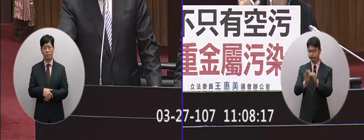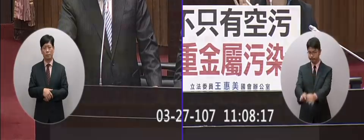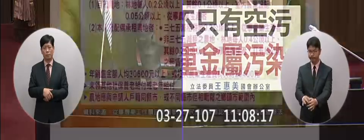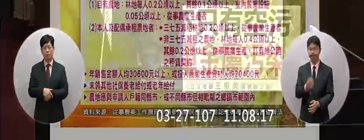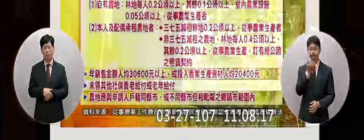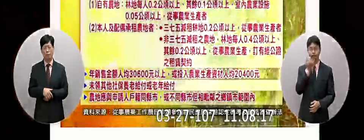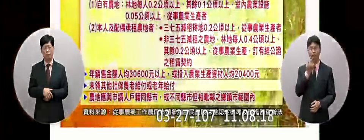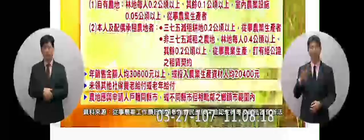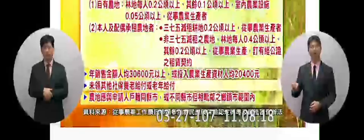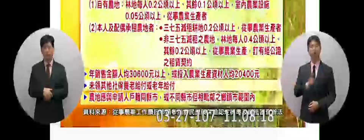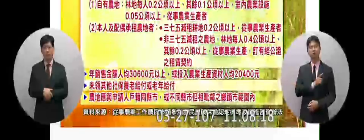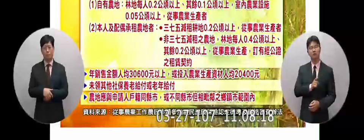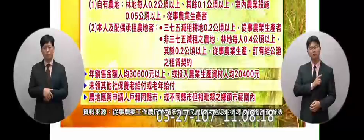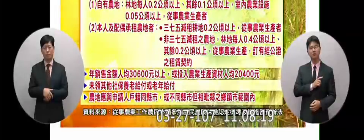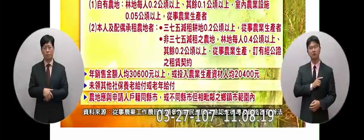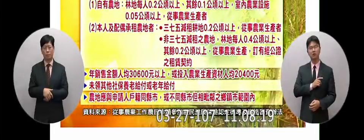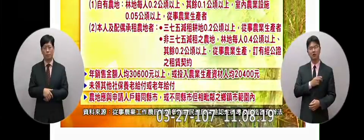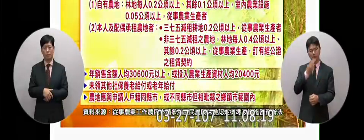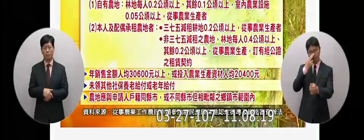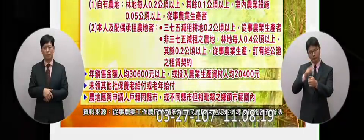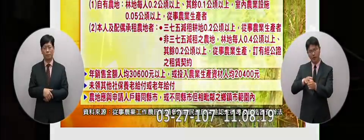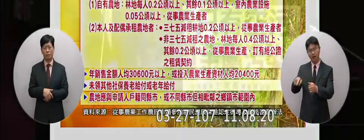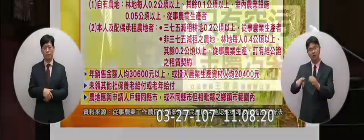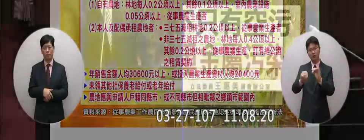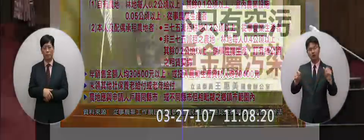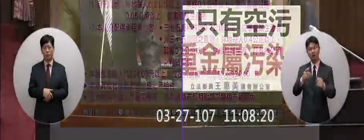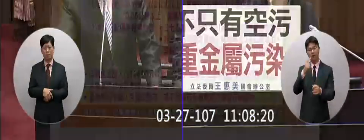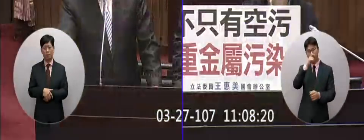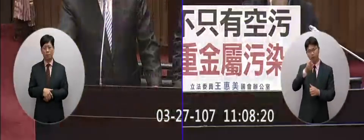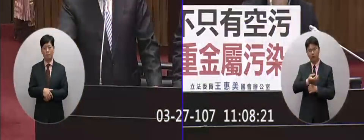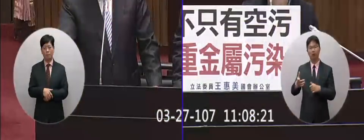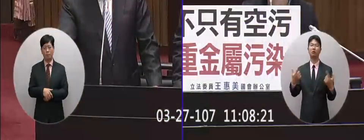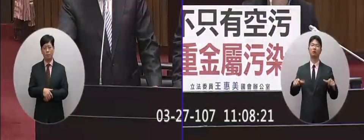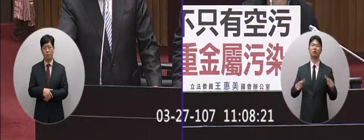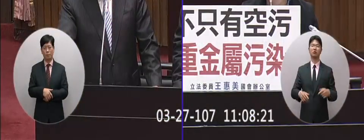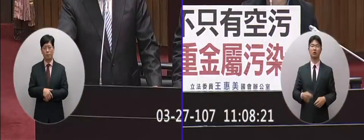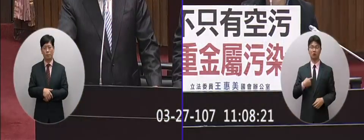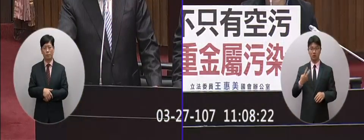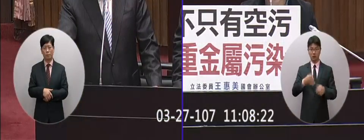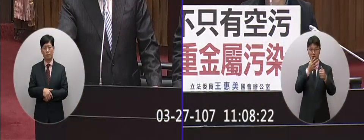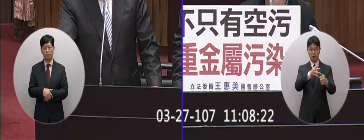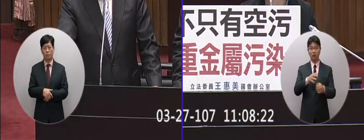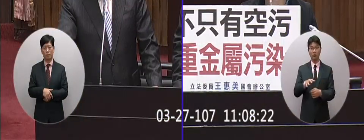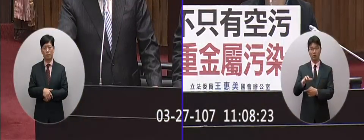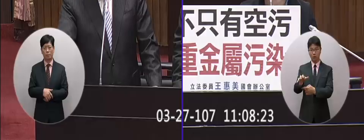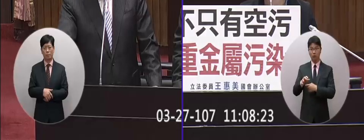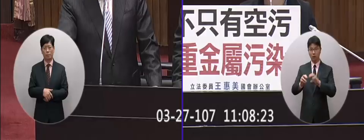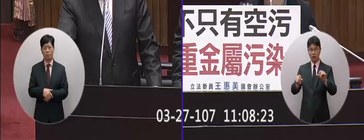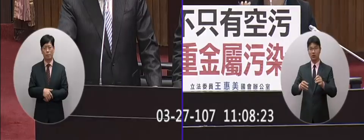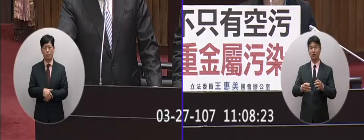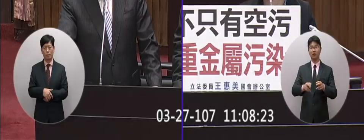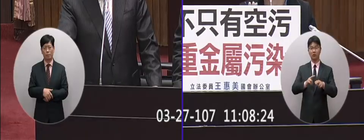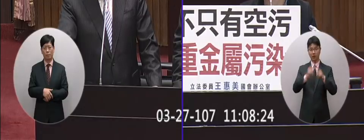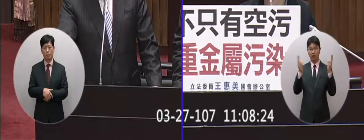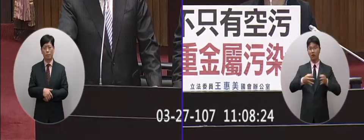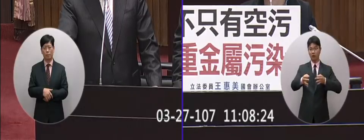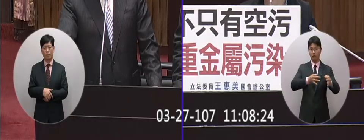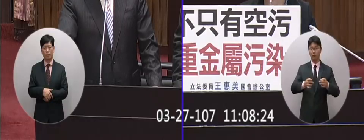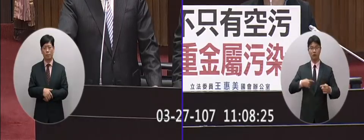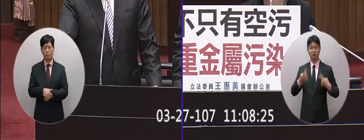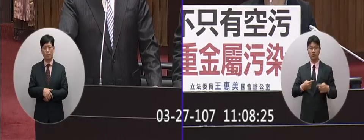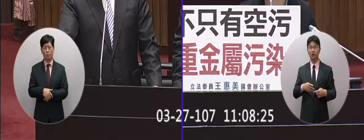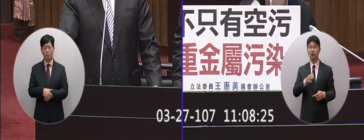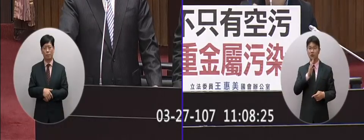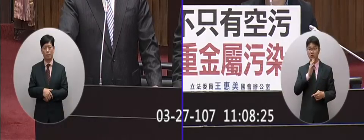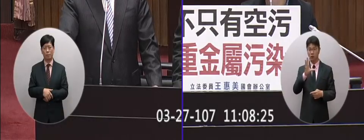确实是不是他们愿意去让土地污染的哈。好，那我想请教院长，就是说农地开放自由买卖之后，到底是拥有农地的